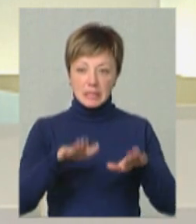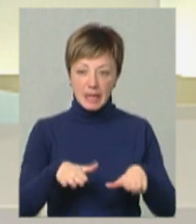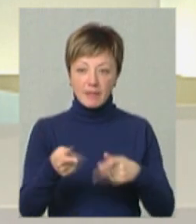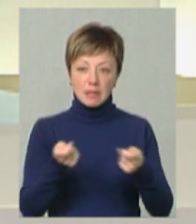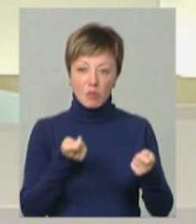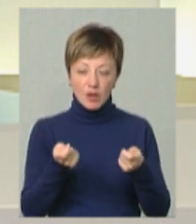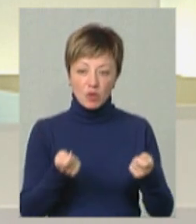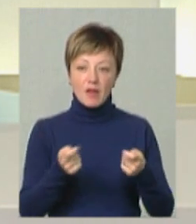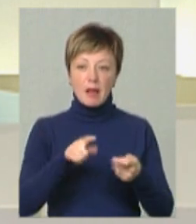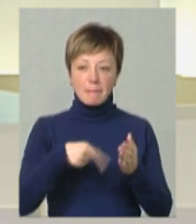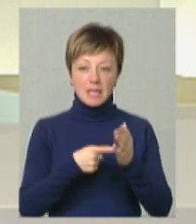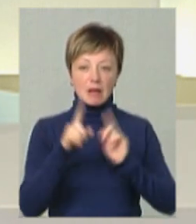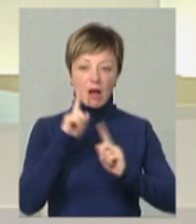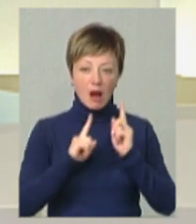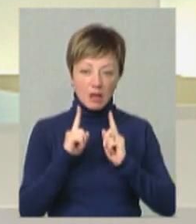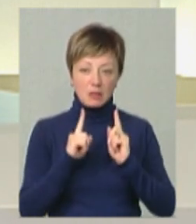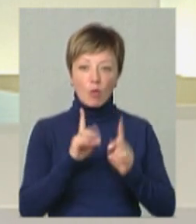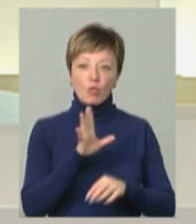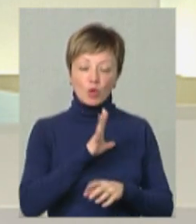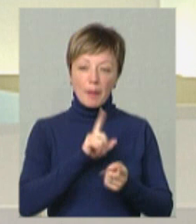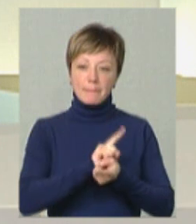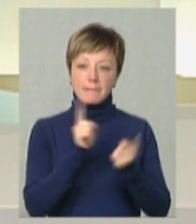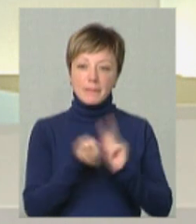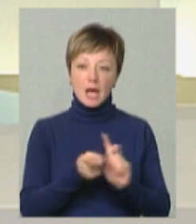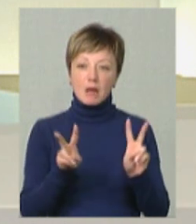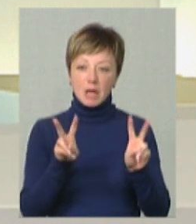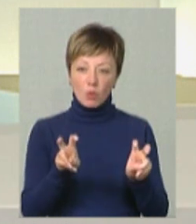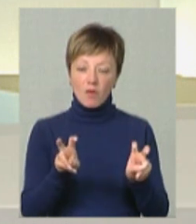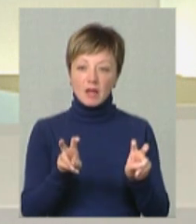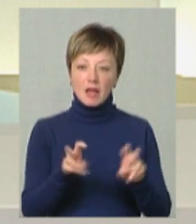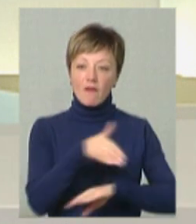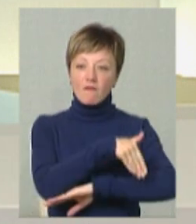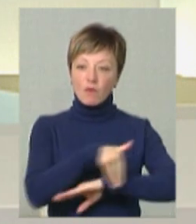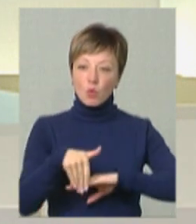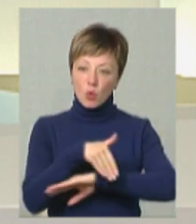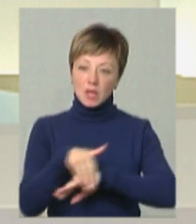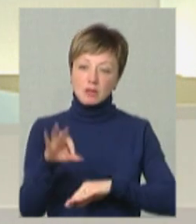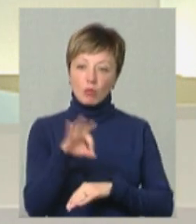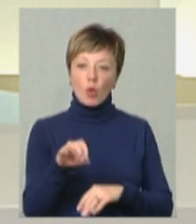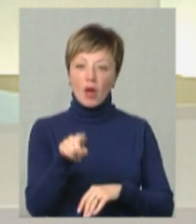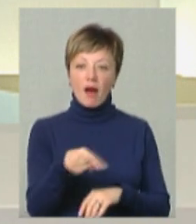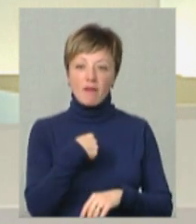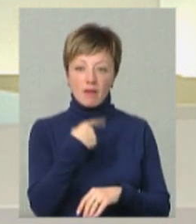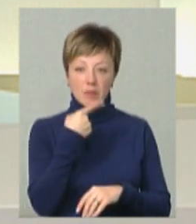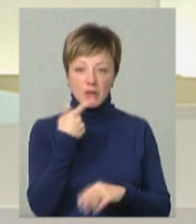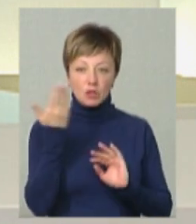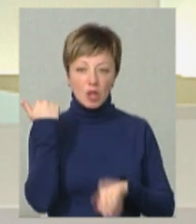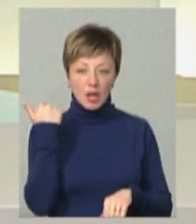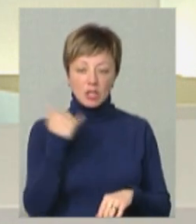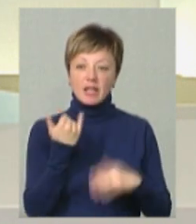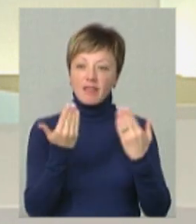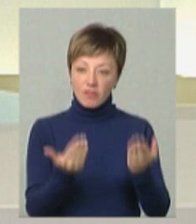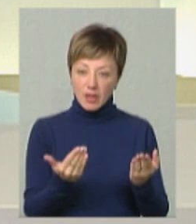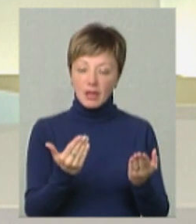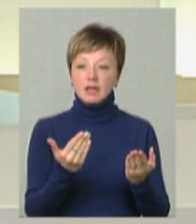місцевого самоврядування Хмельницька міська рада, були перейменовані ті вулиці, про які я вам раніше говорив, і ви